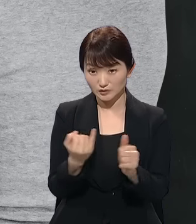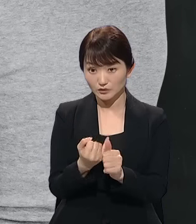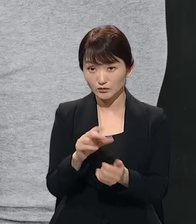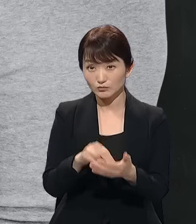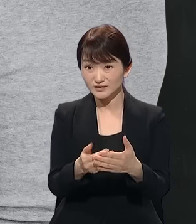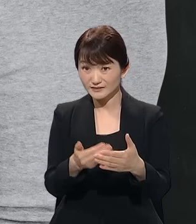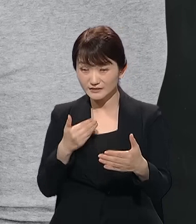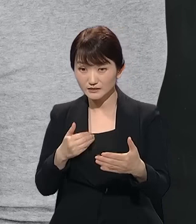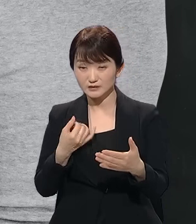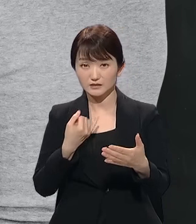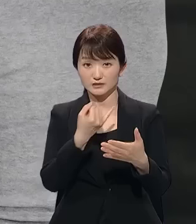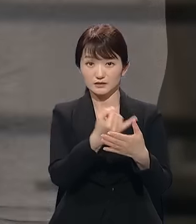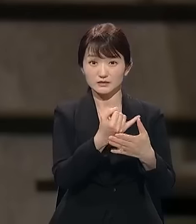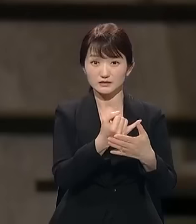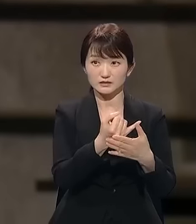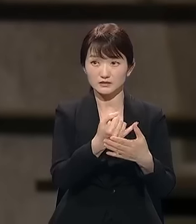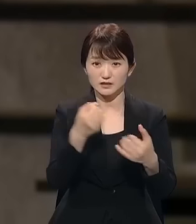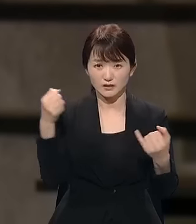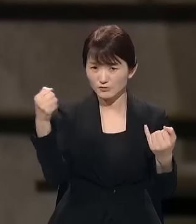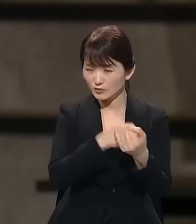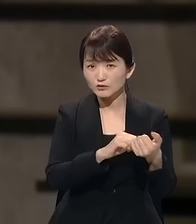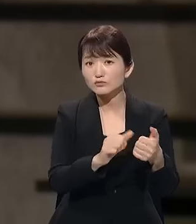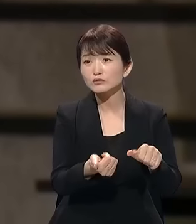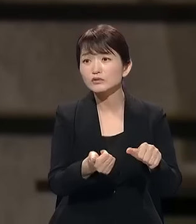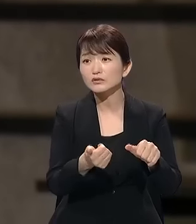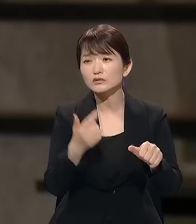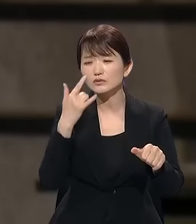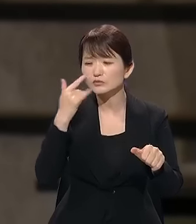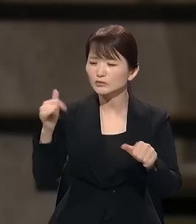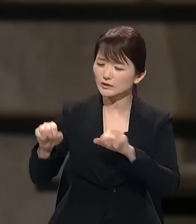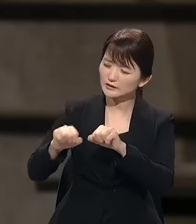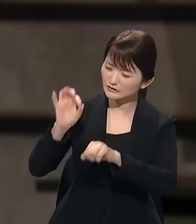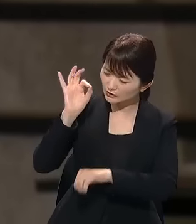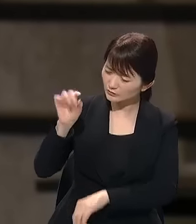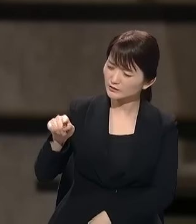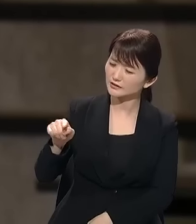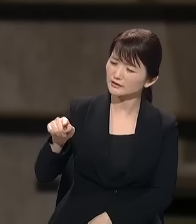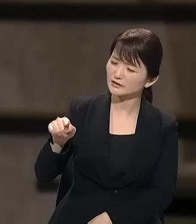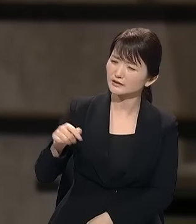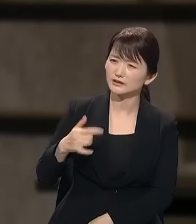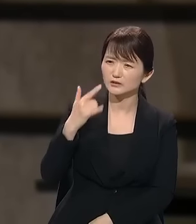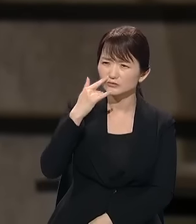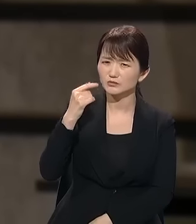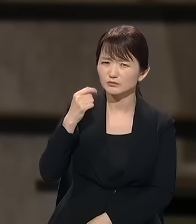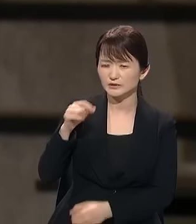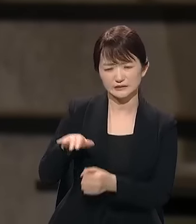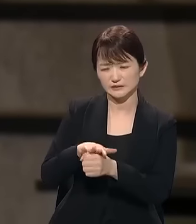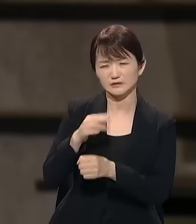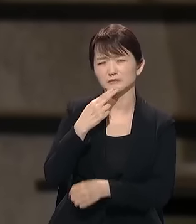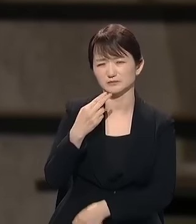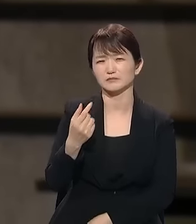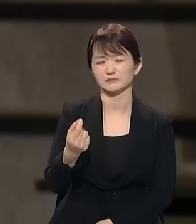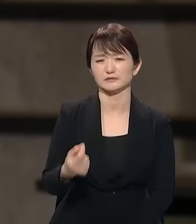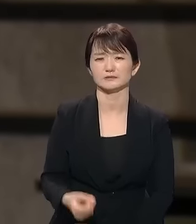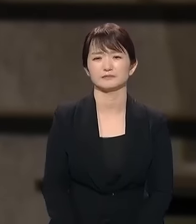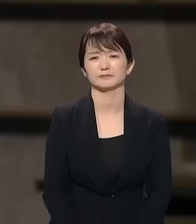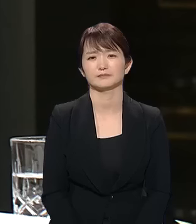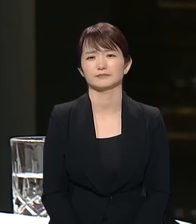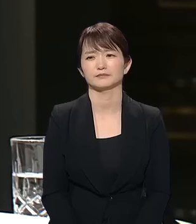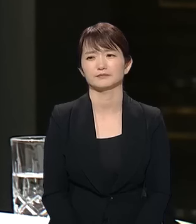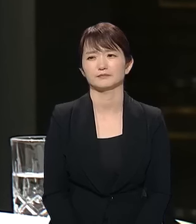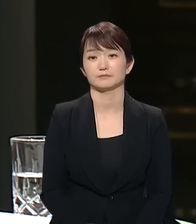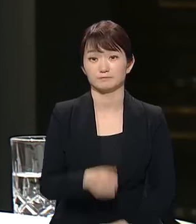전에 큰딸 맞아 죽게 생겼는데 부모들 하시는 거 보니까 부모에 대한 정은 사실 없겠습니다. 예. 결국